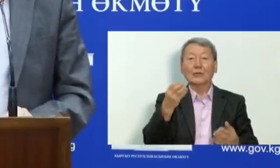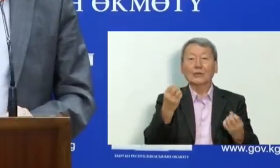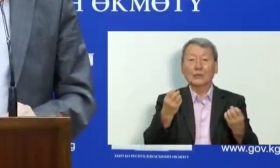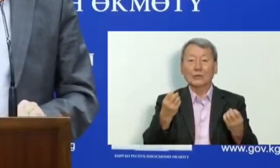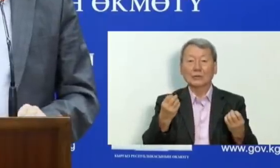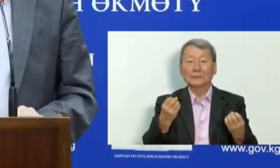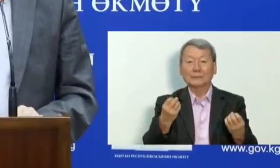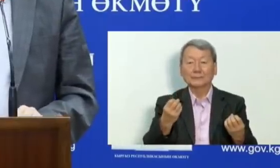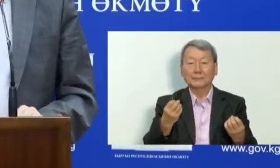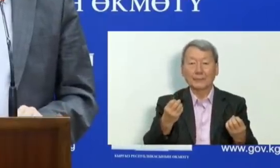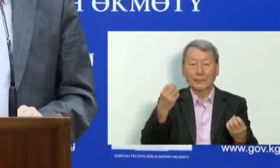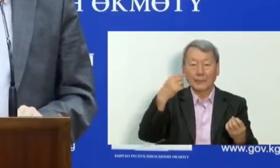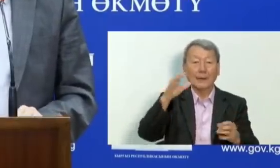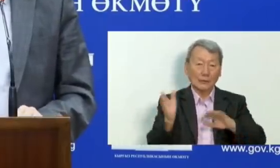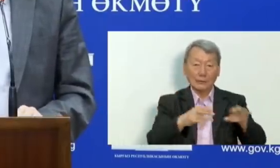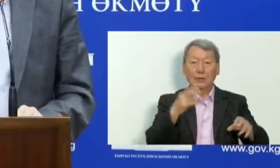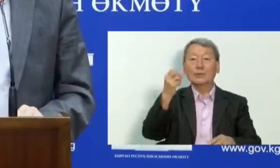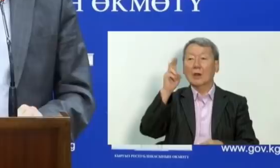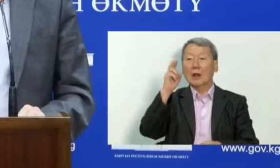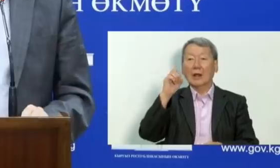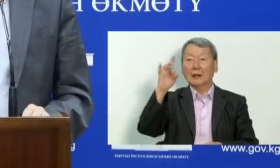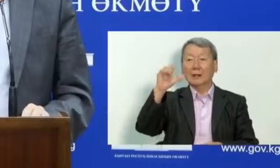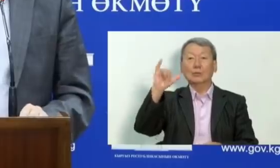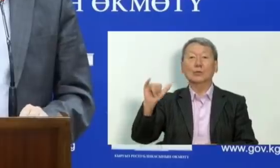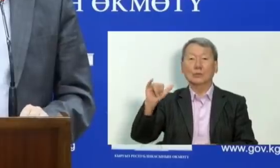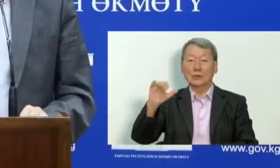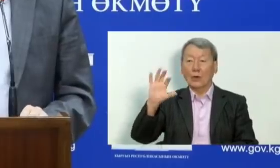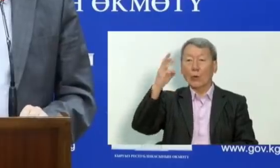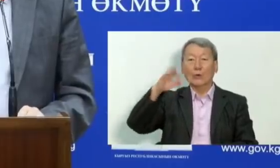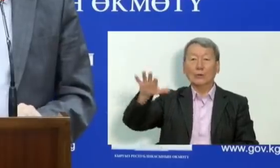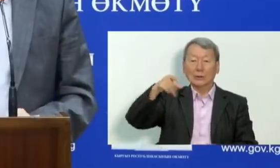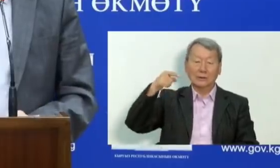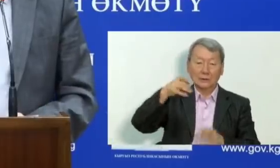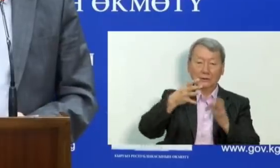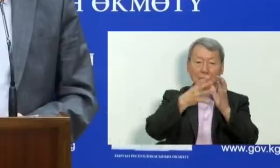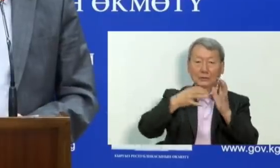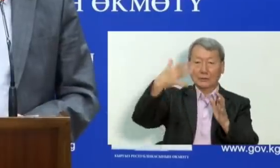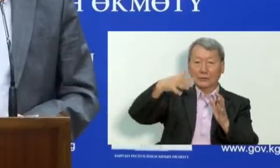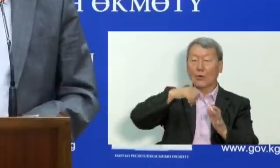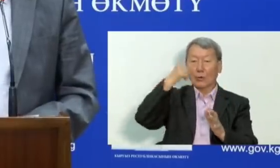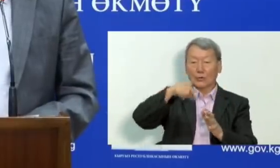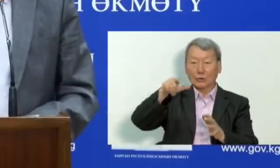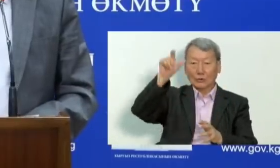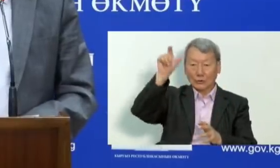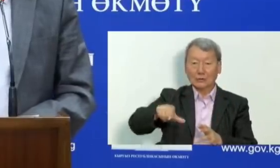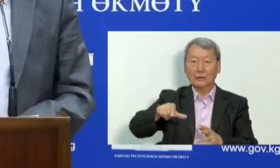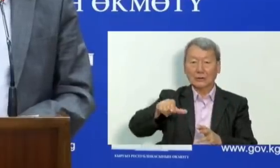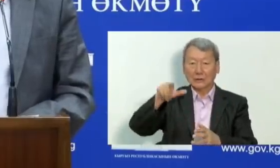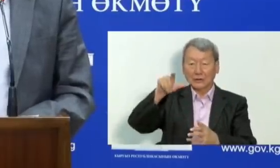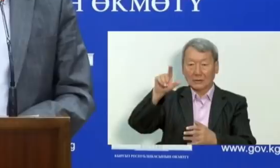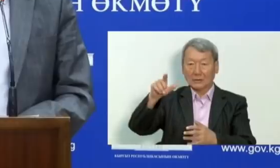тышкары Кара Суу району Ош областынан 1959 жылы төрөлгөн дагы бир